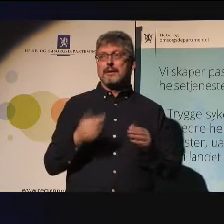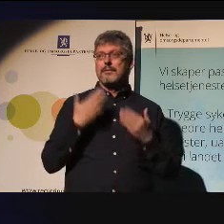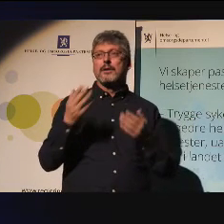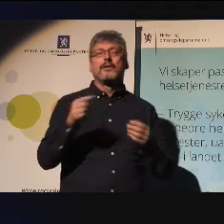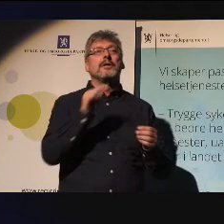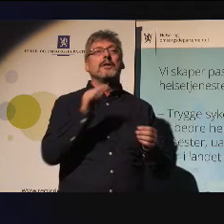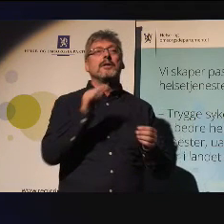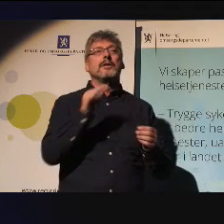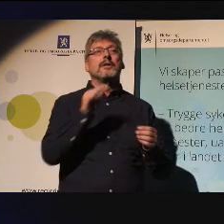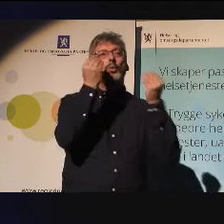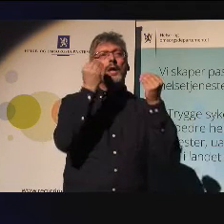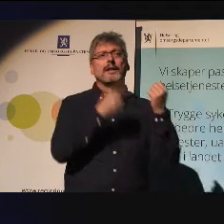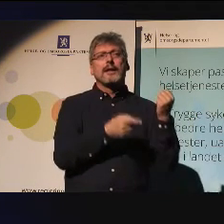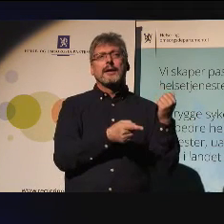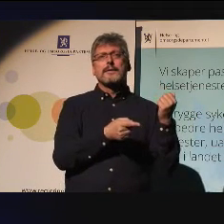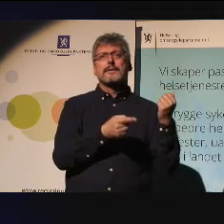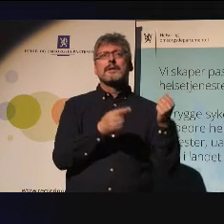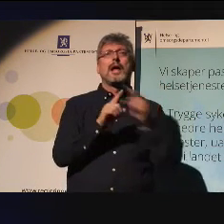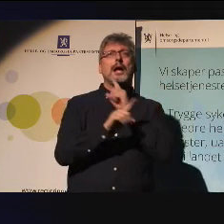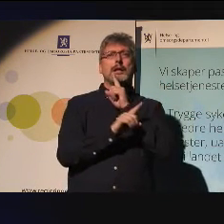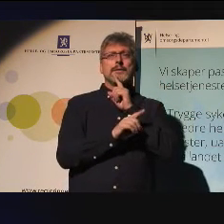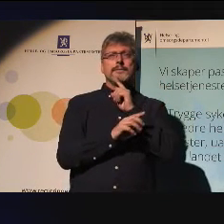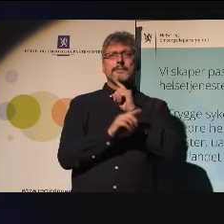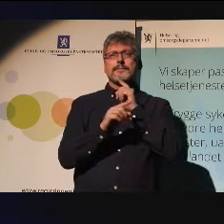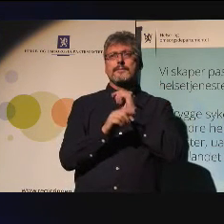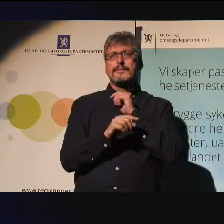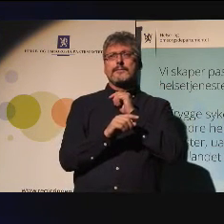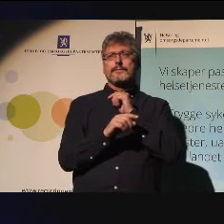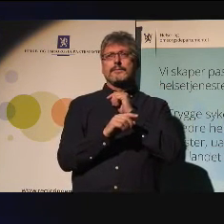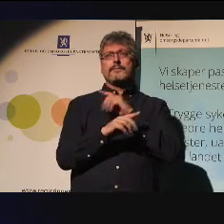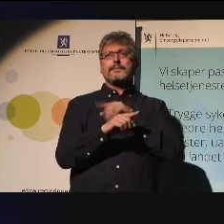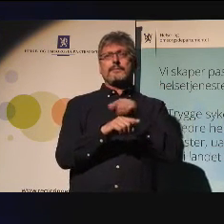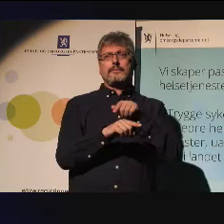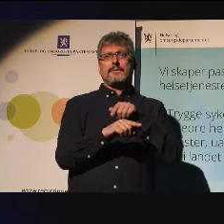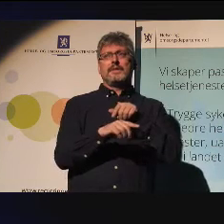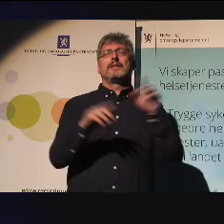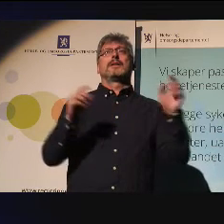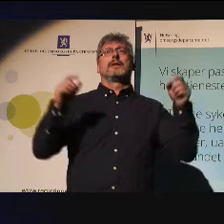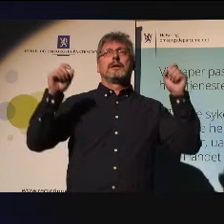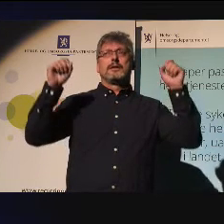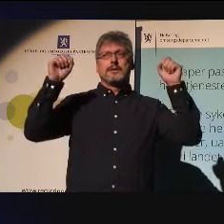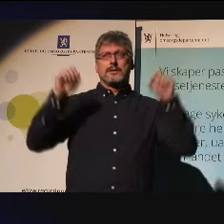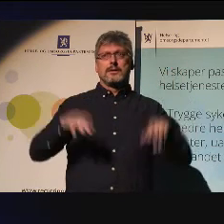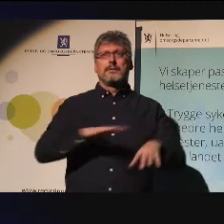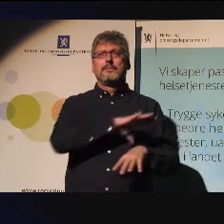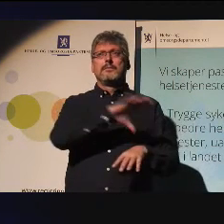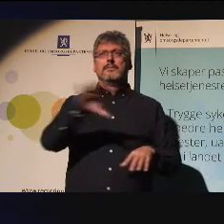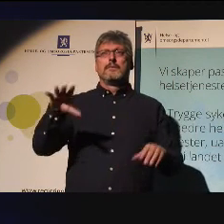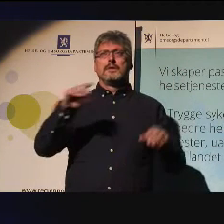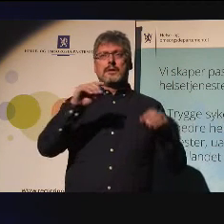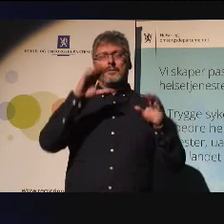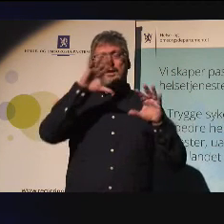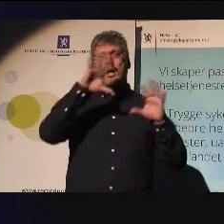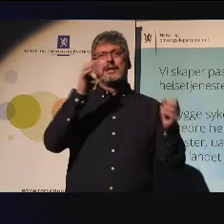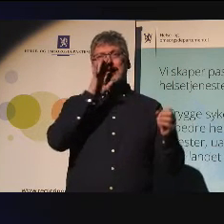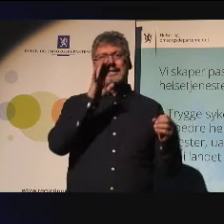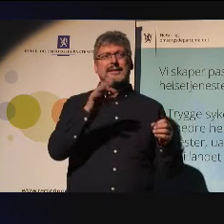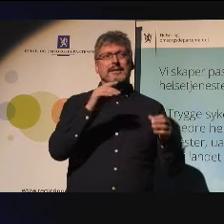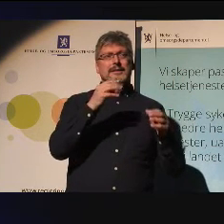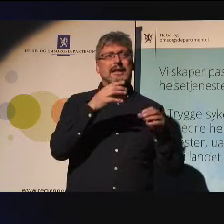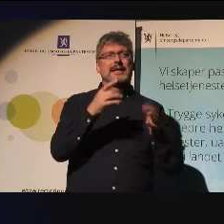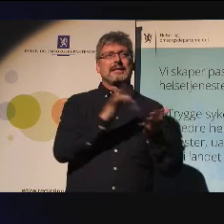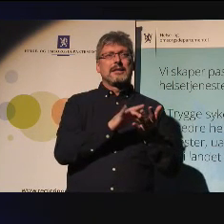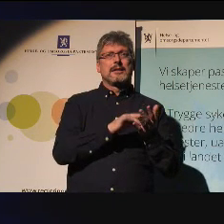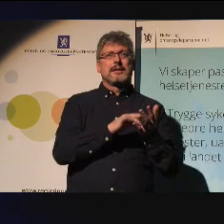denne utdanningen, den svarer på alle de sentrale behovene som de kommunale helse-